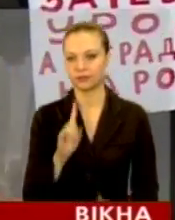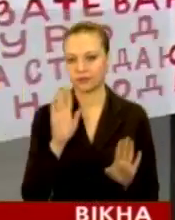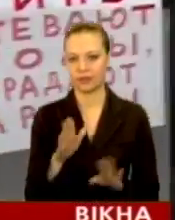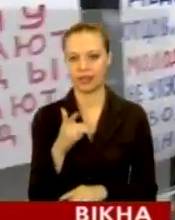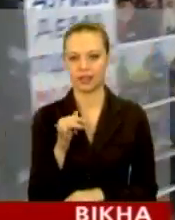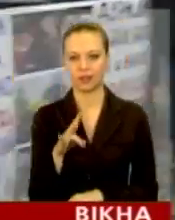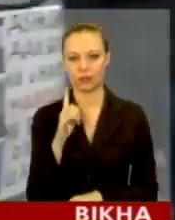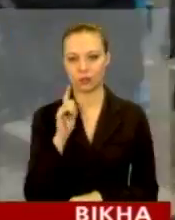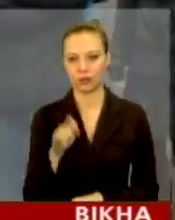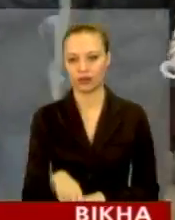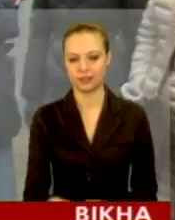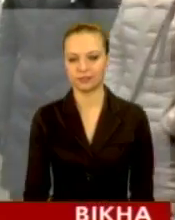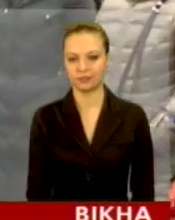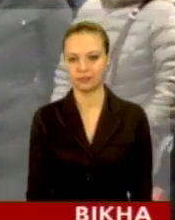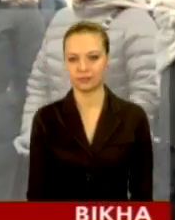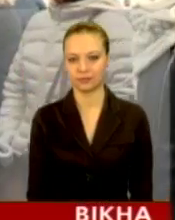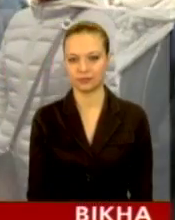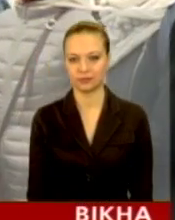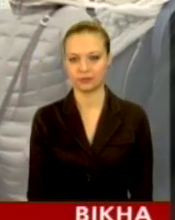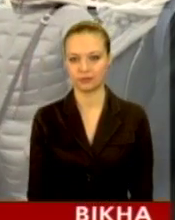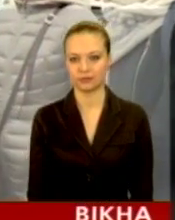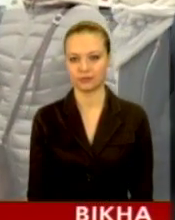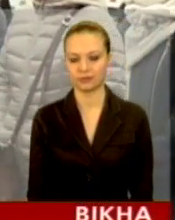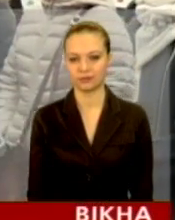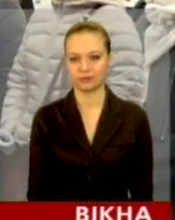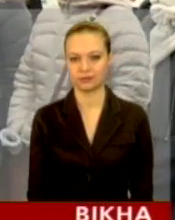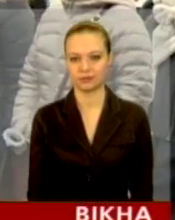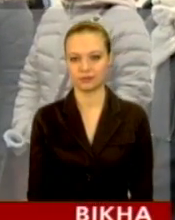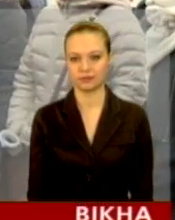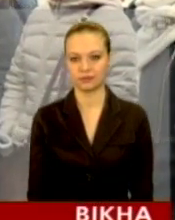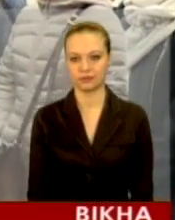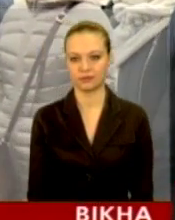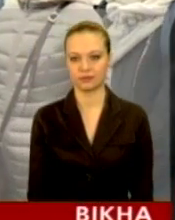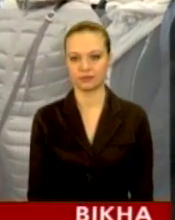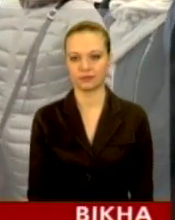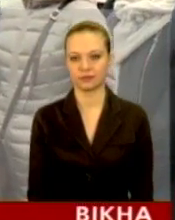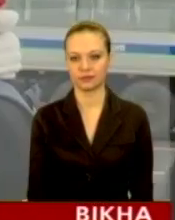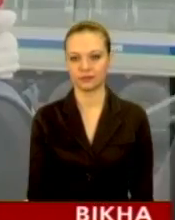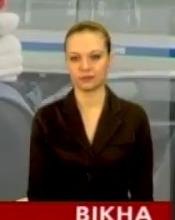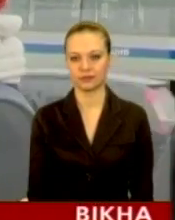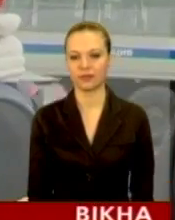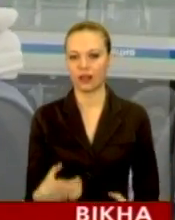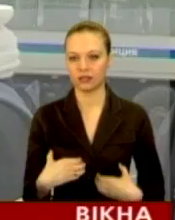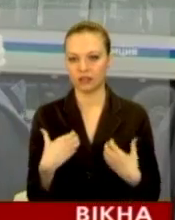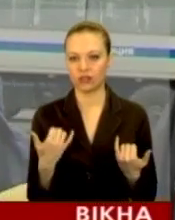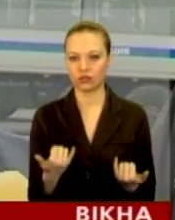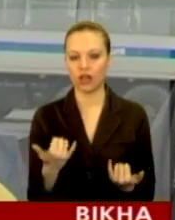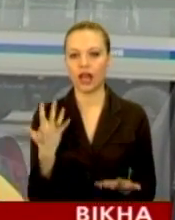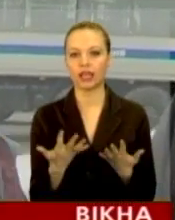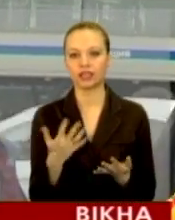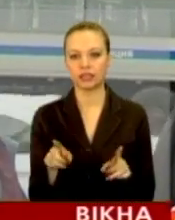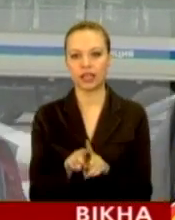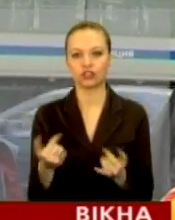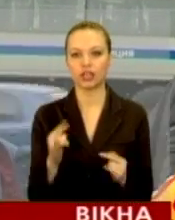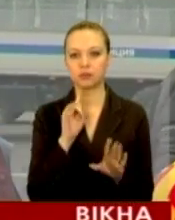Запануем мы, братья, у своей сторонки. Страшно сейчас так песни такие